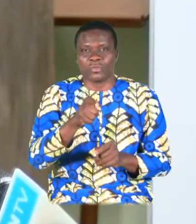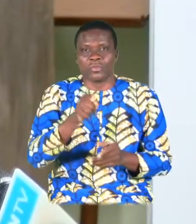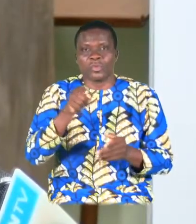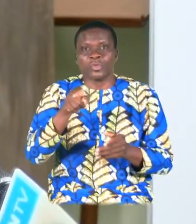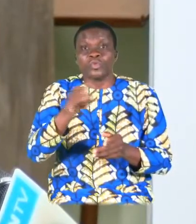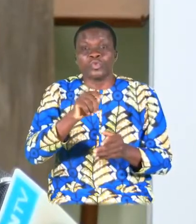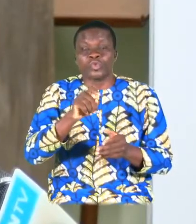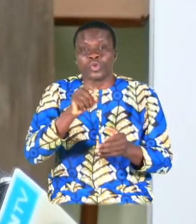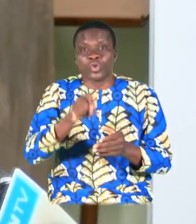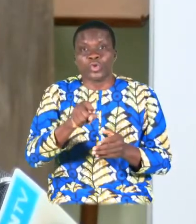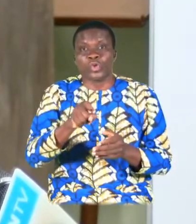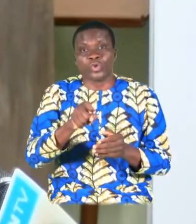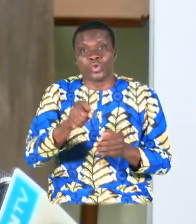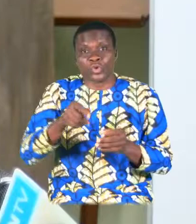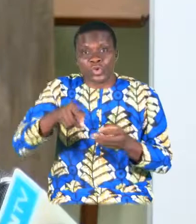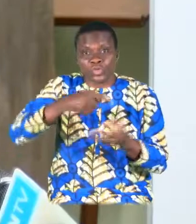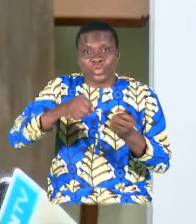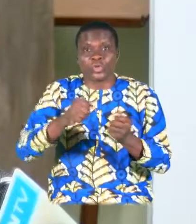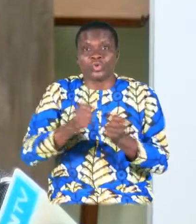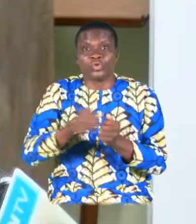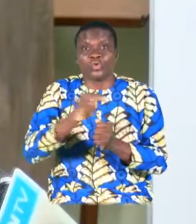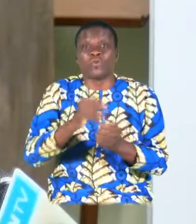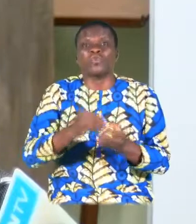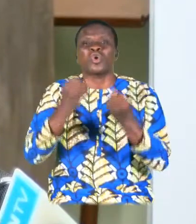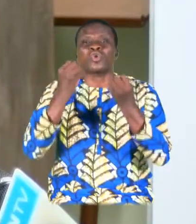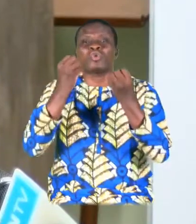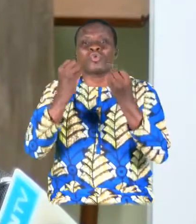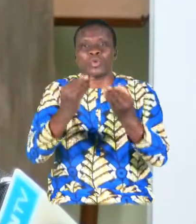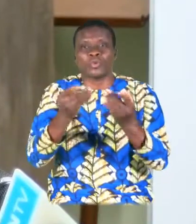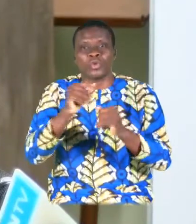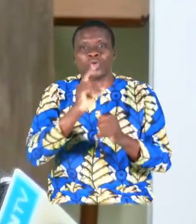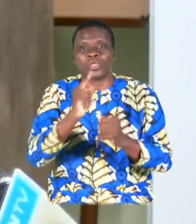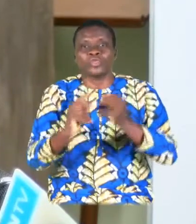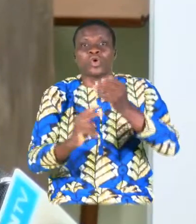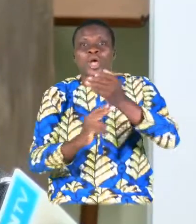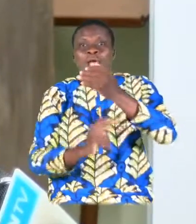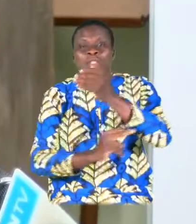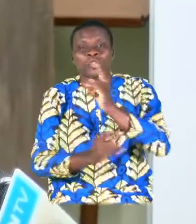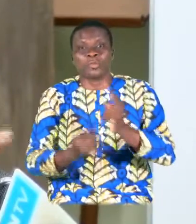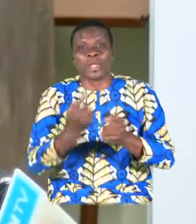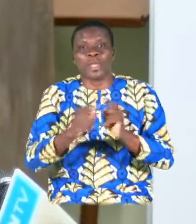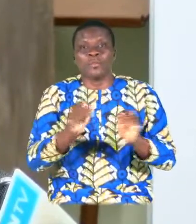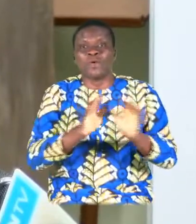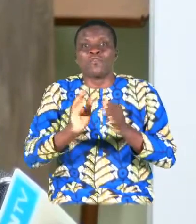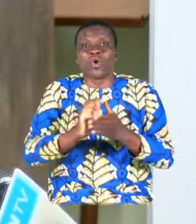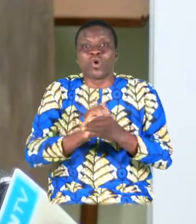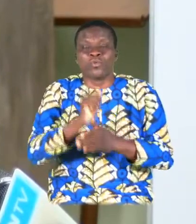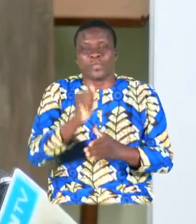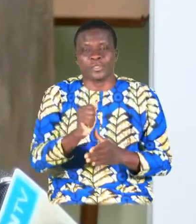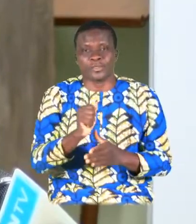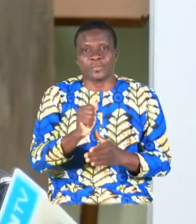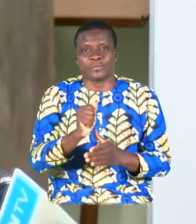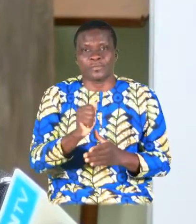qui se réunissent autour de vous sont plus nombreux que ceux qui sont à ta part, mais vous font confiance.